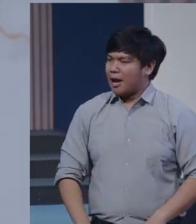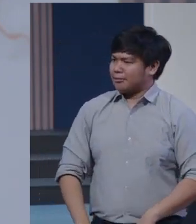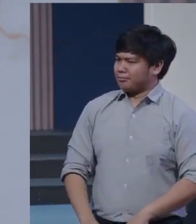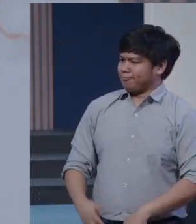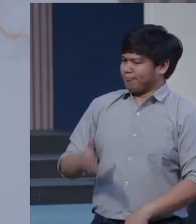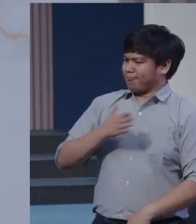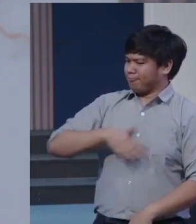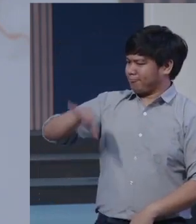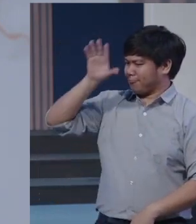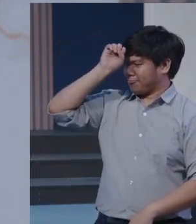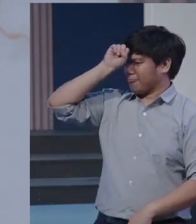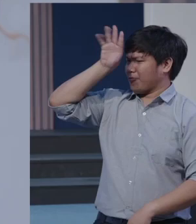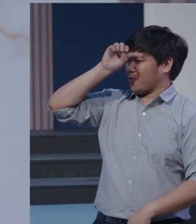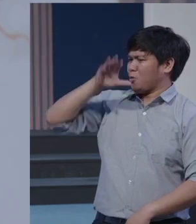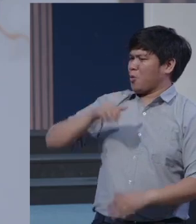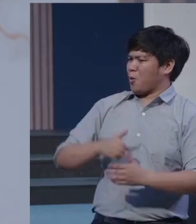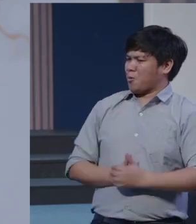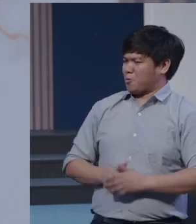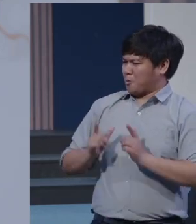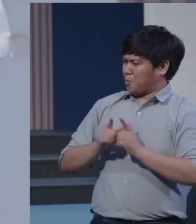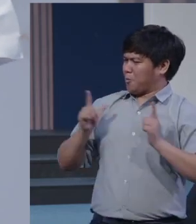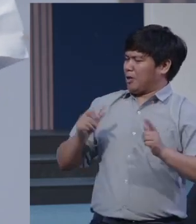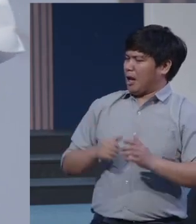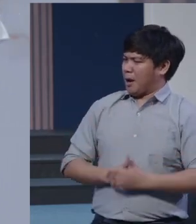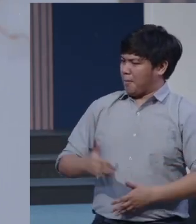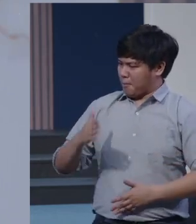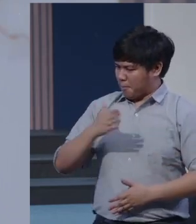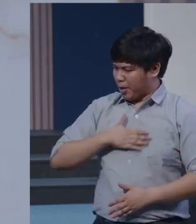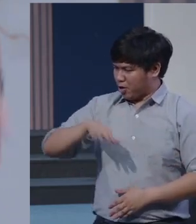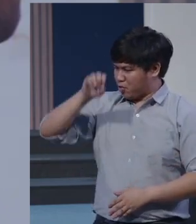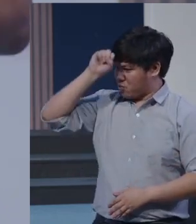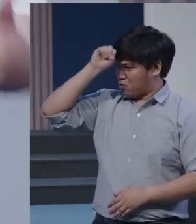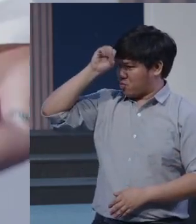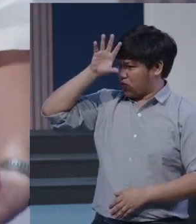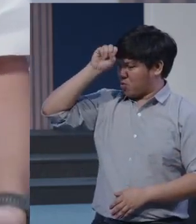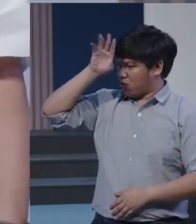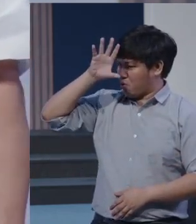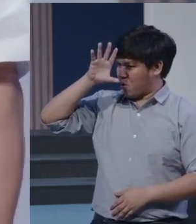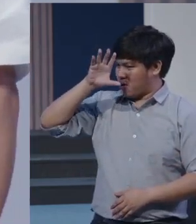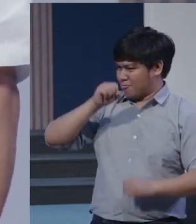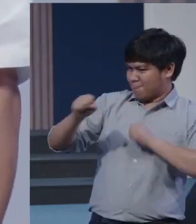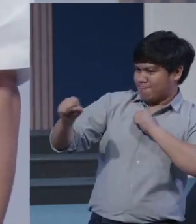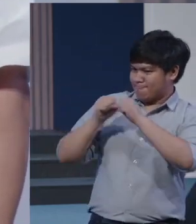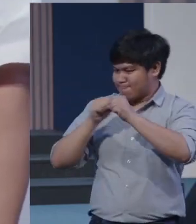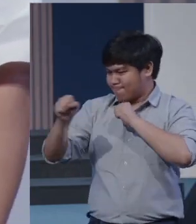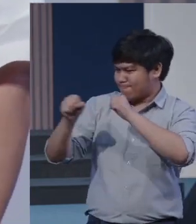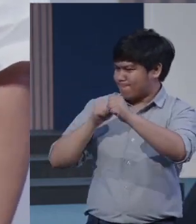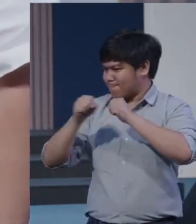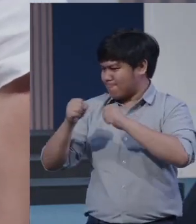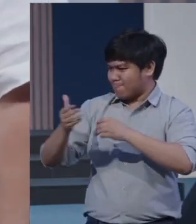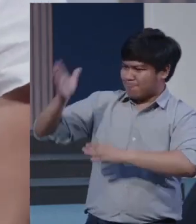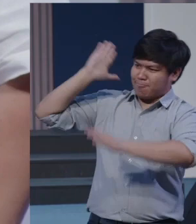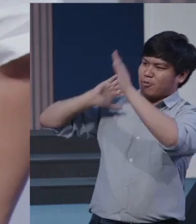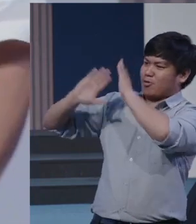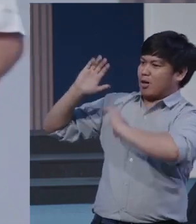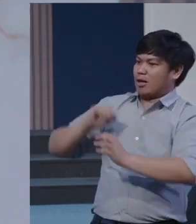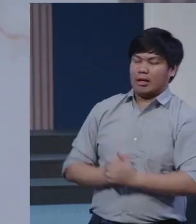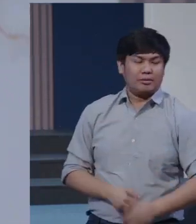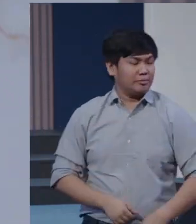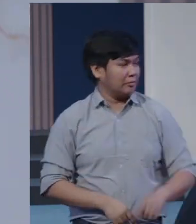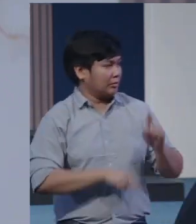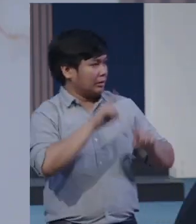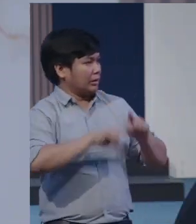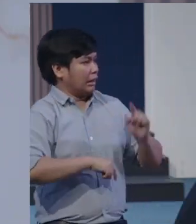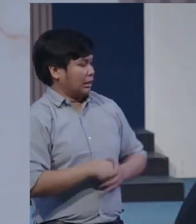wala yan sa lolo ko ang lolo ko marshal artist Ah sabihin naman n isa